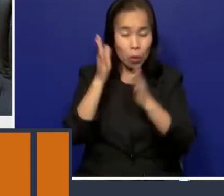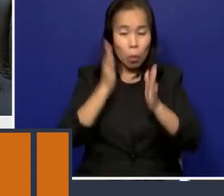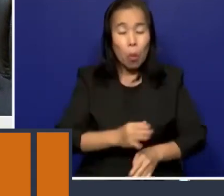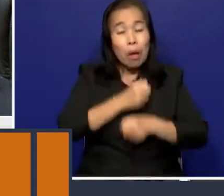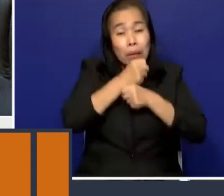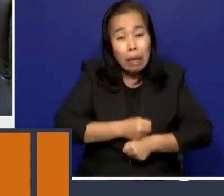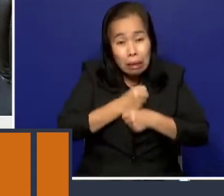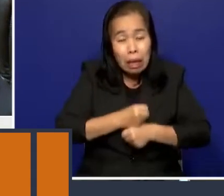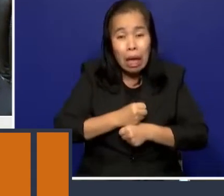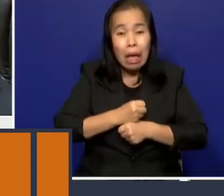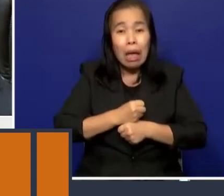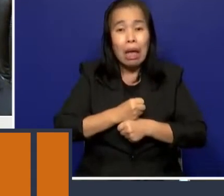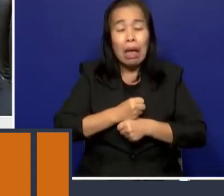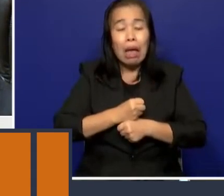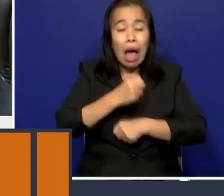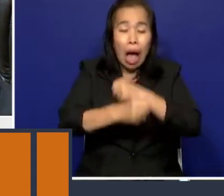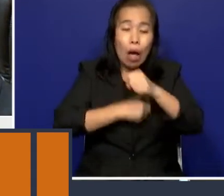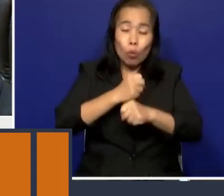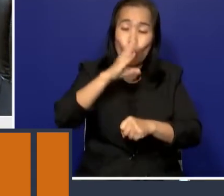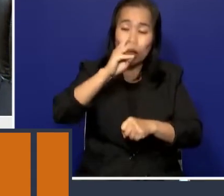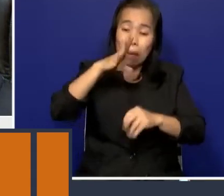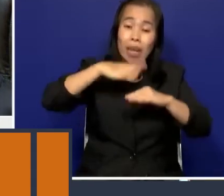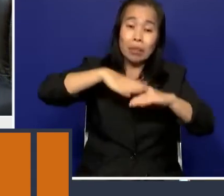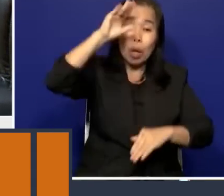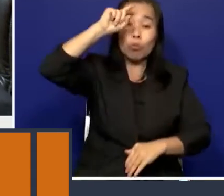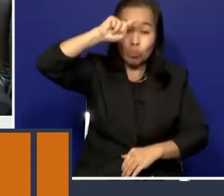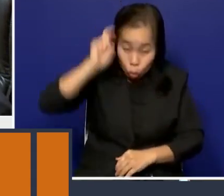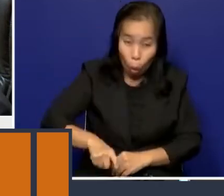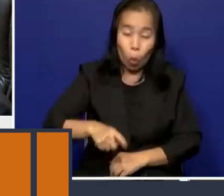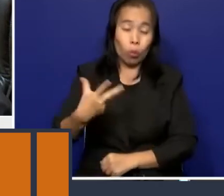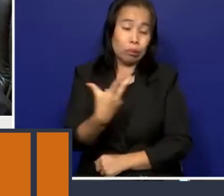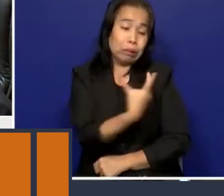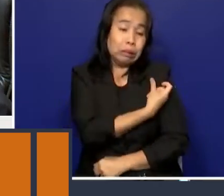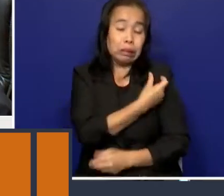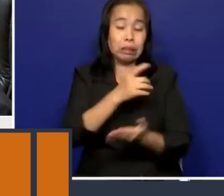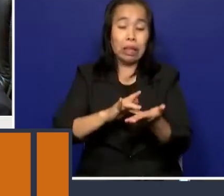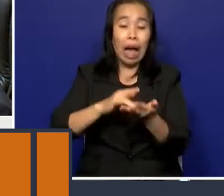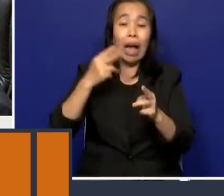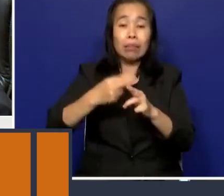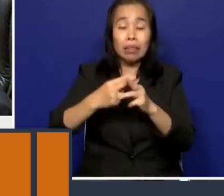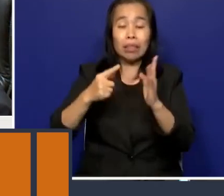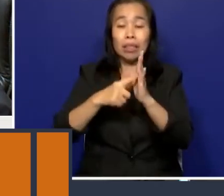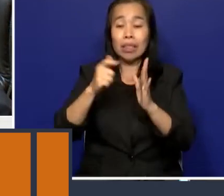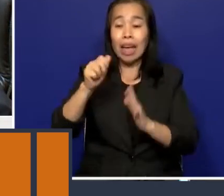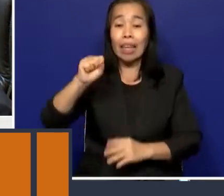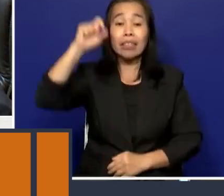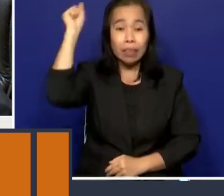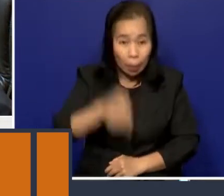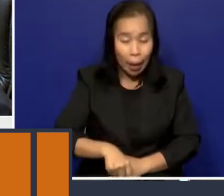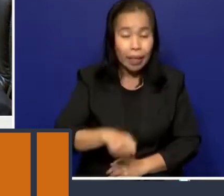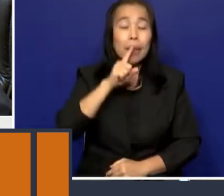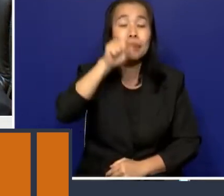มอายตั้แต่ 65 ล้าน65 ปีในเทศไยต้องฉีด AstraZeneca เท่านั้นใช่หอไม่